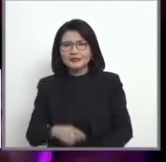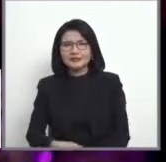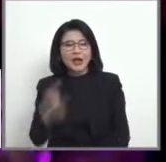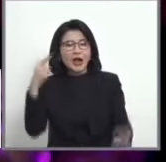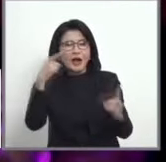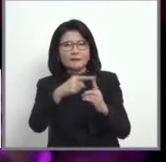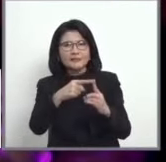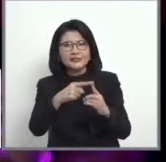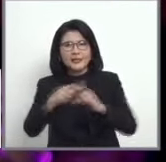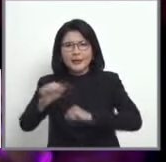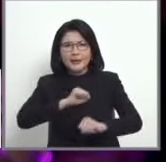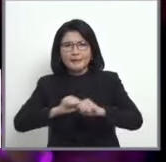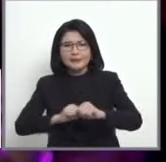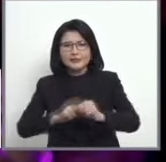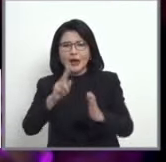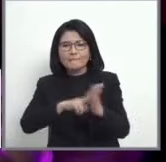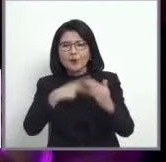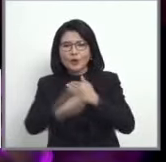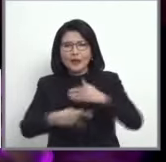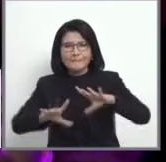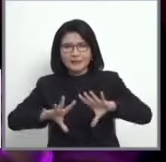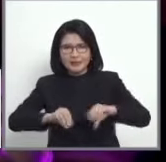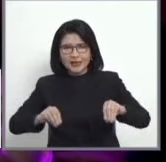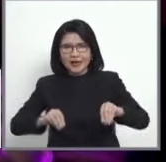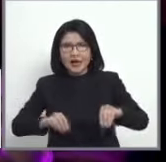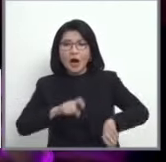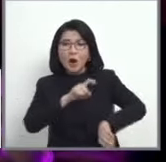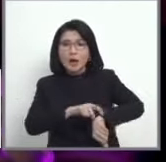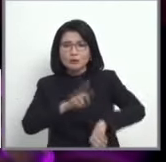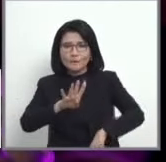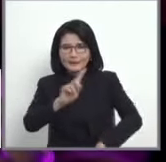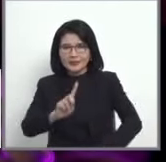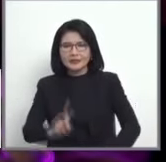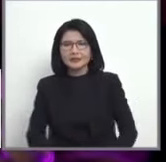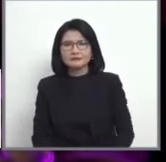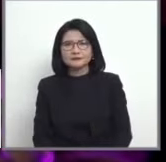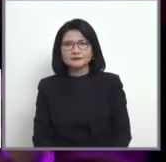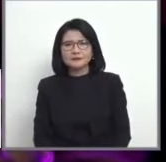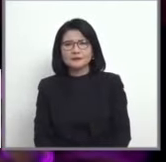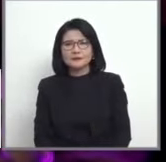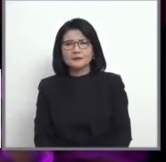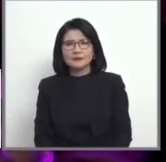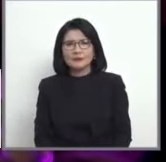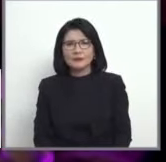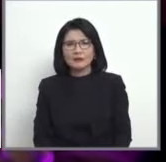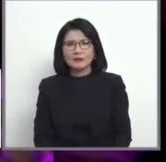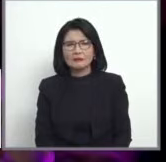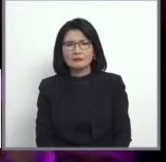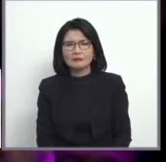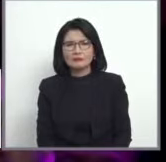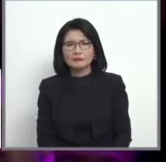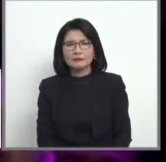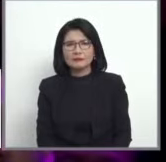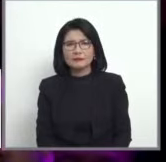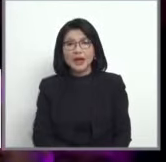kerja waktu Bapak 4 menit dimulai dari Anda berbicara Bismillahirrahmanirrahim